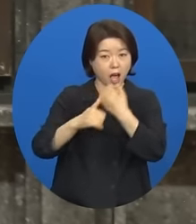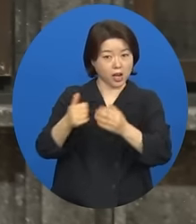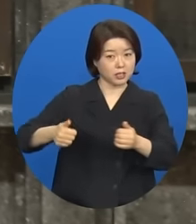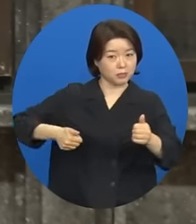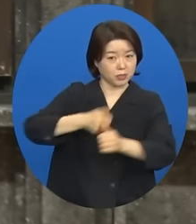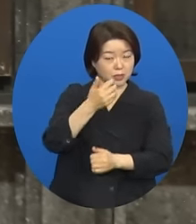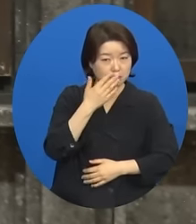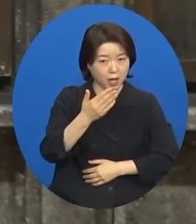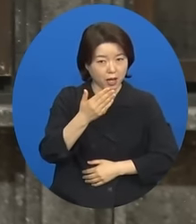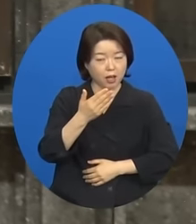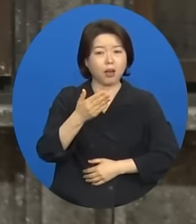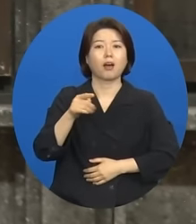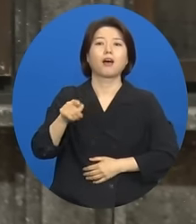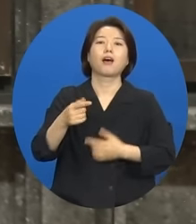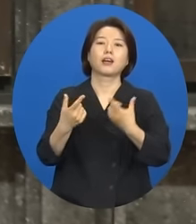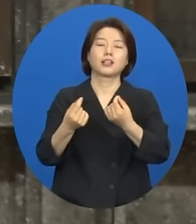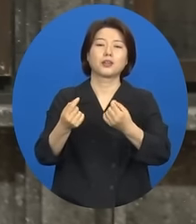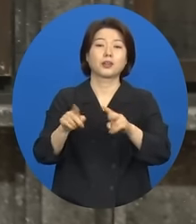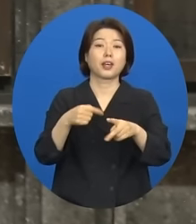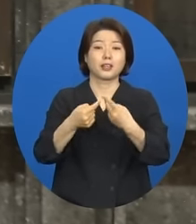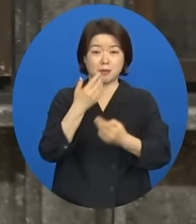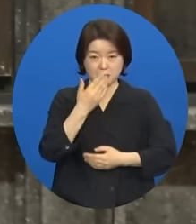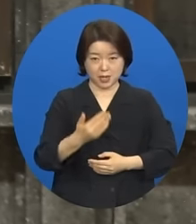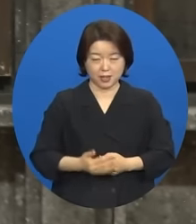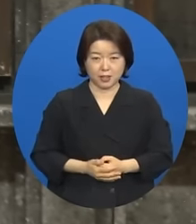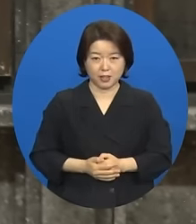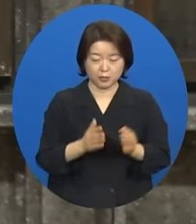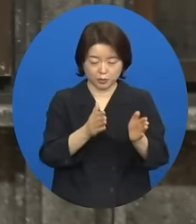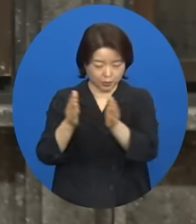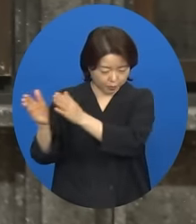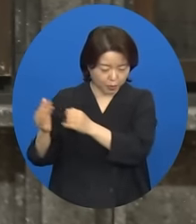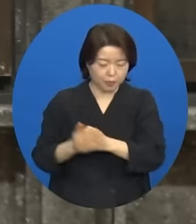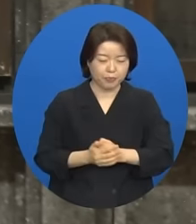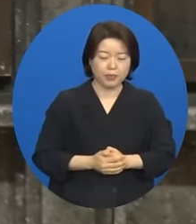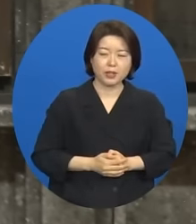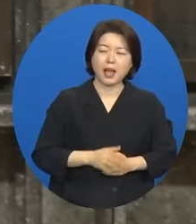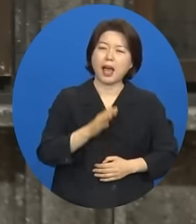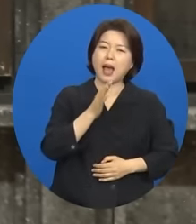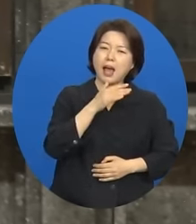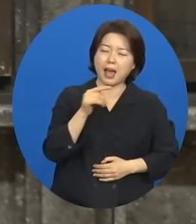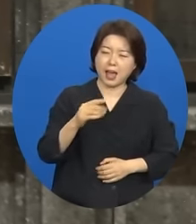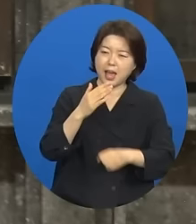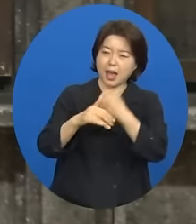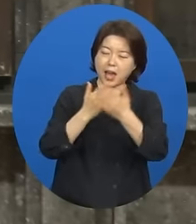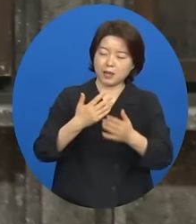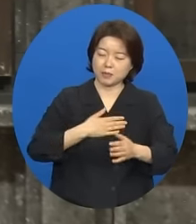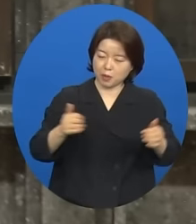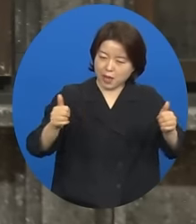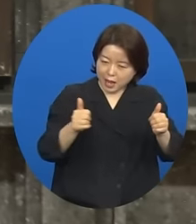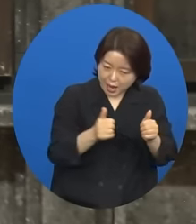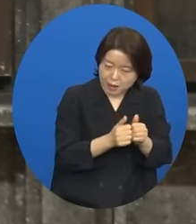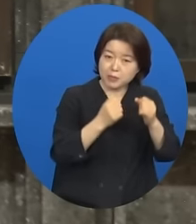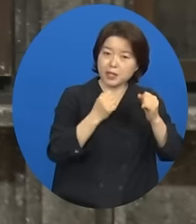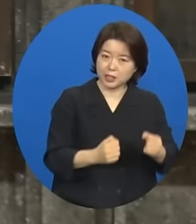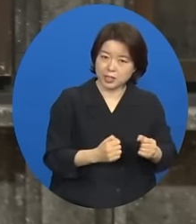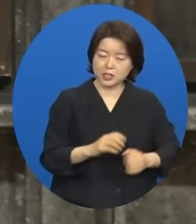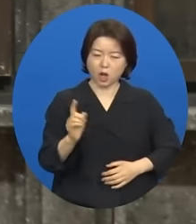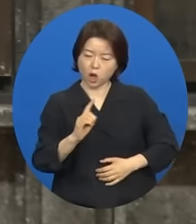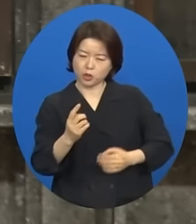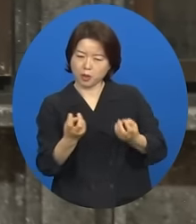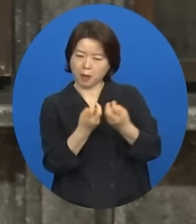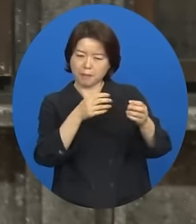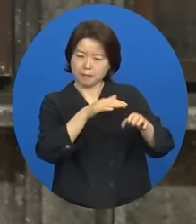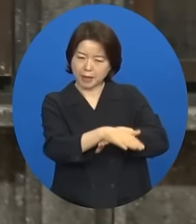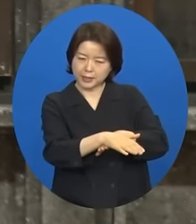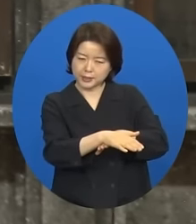이렇게 받아들일 수 있죠. 또한 한편으로는 이렇게 해석할 수 있습니다. 아, 하나님께서 나와 함께 하신다는 것이 어떤 방식으로